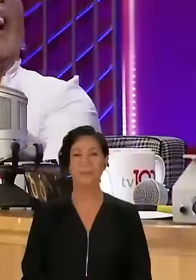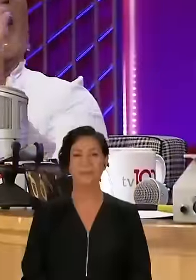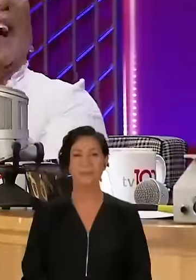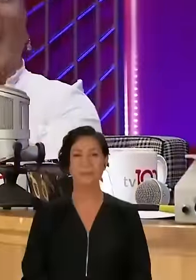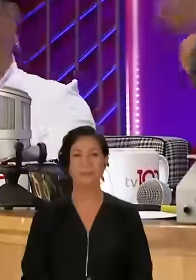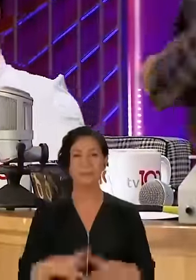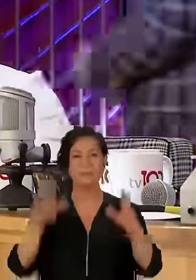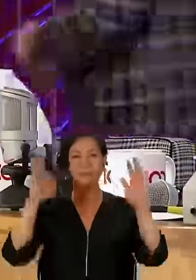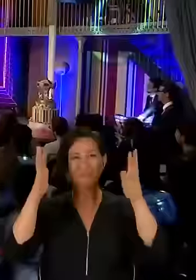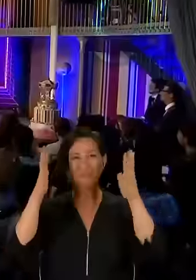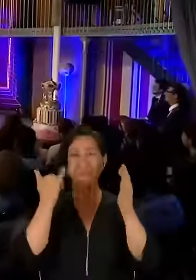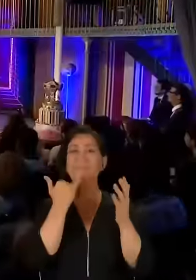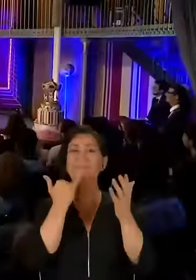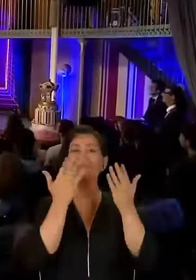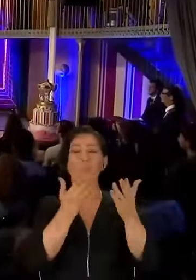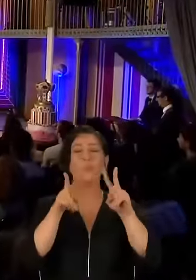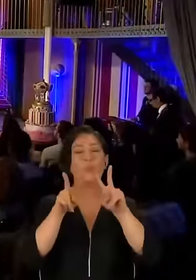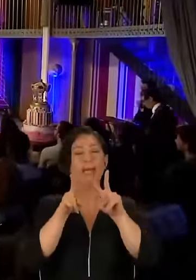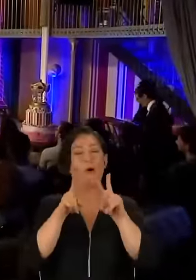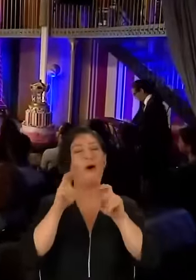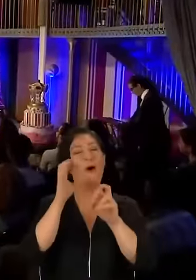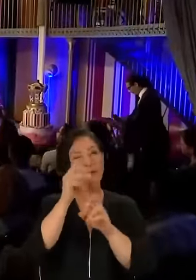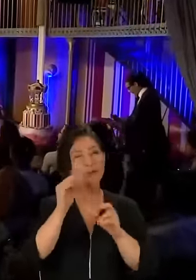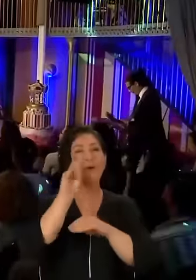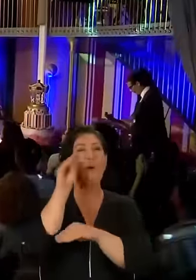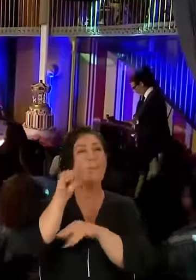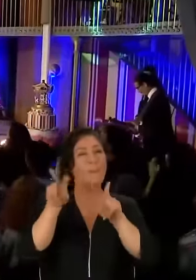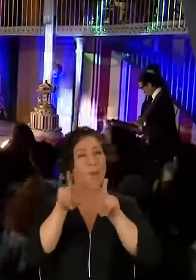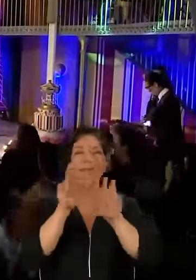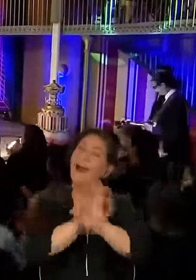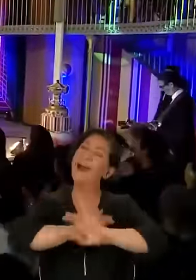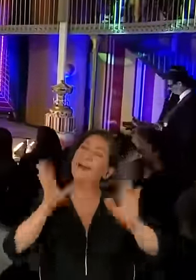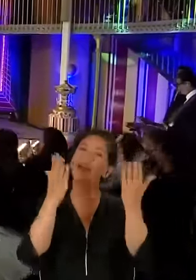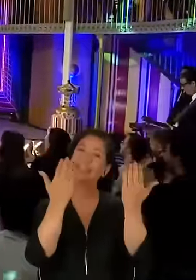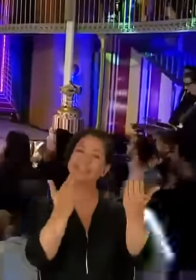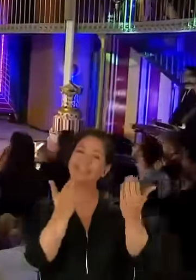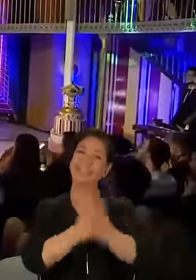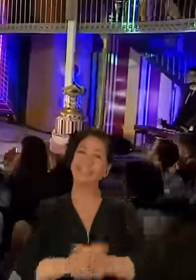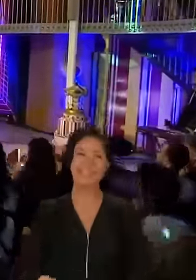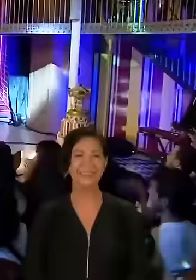Alkışlıyoruz konuklarımı. Murat Övüç ve Kobra Murat. Harikulandesiniz.